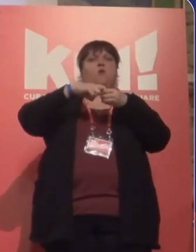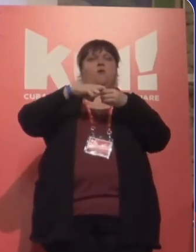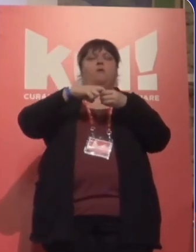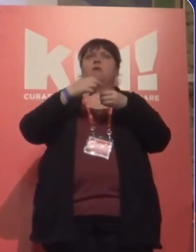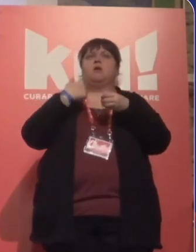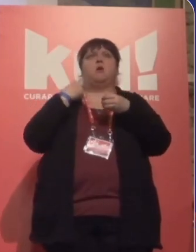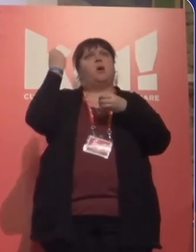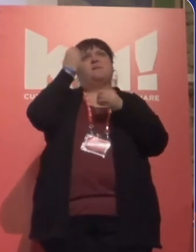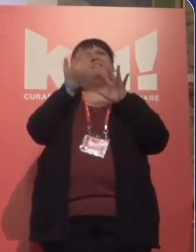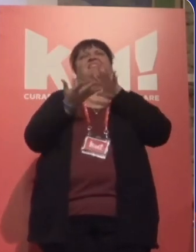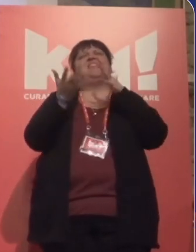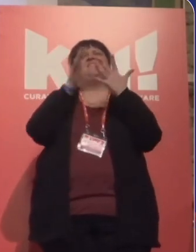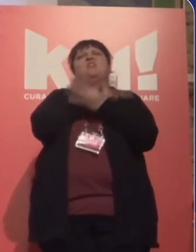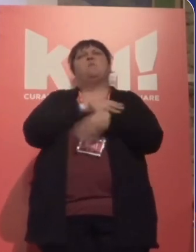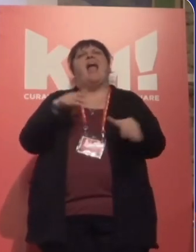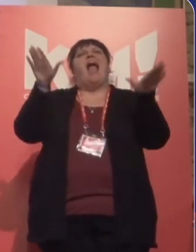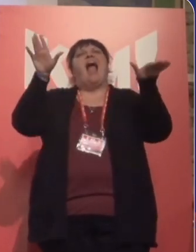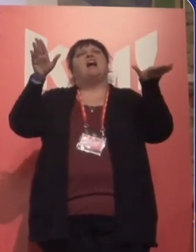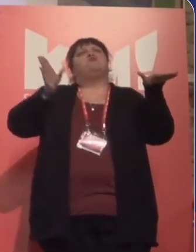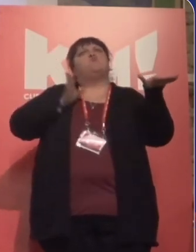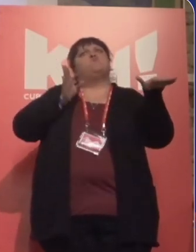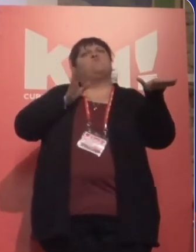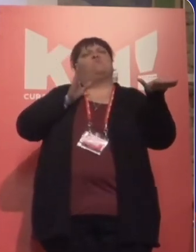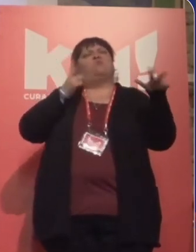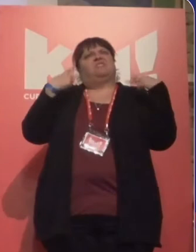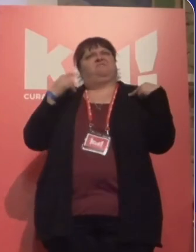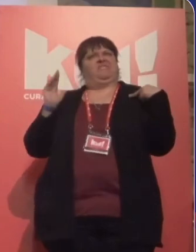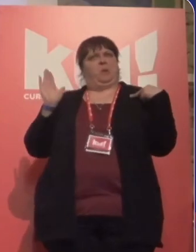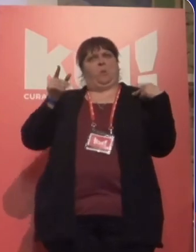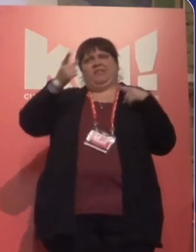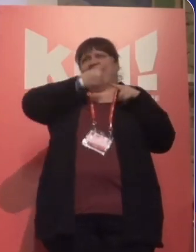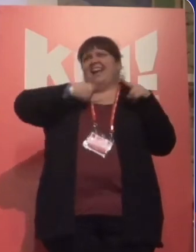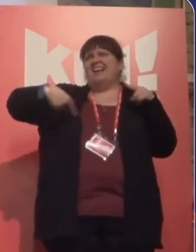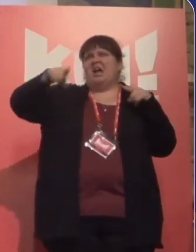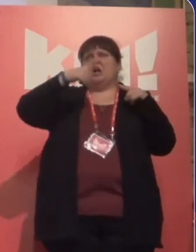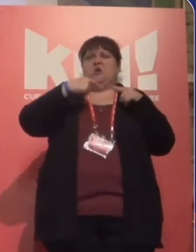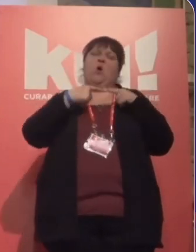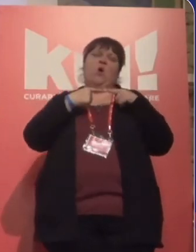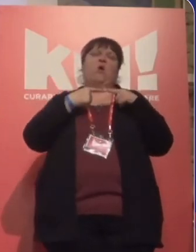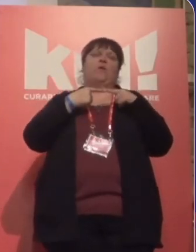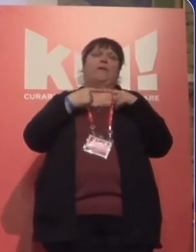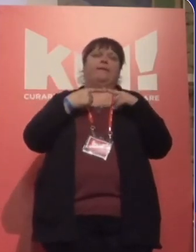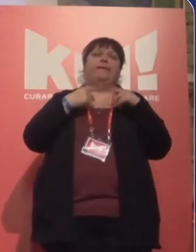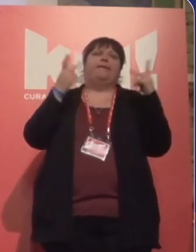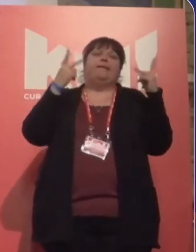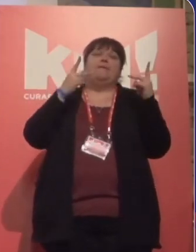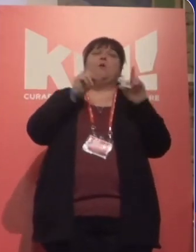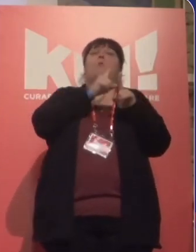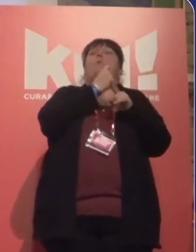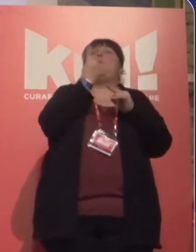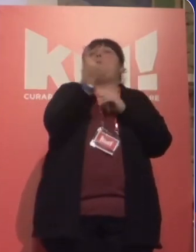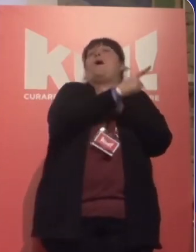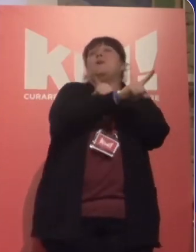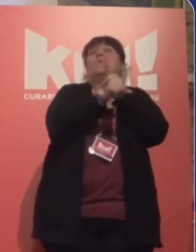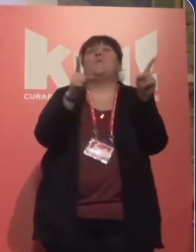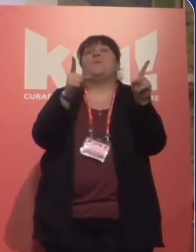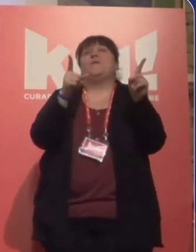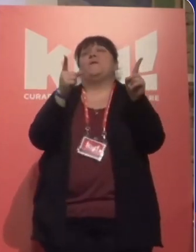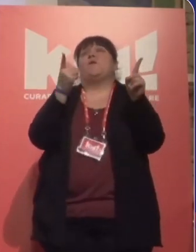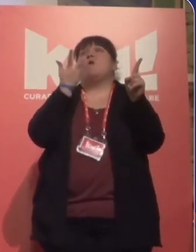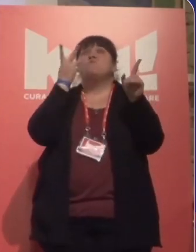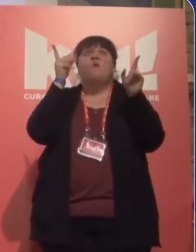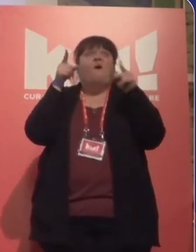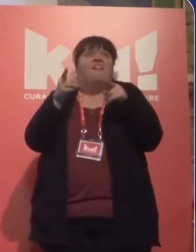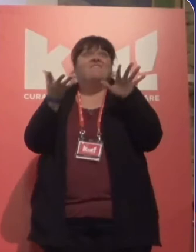penso in realtà spessissimo loro malgrado ecco noi avvertiamo lo faccio pure io ovviamente